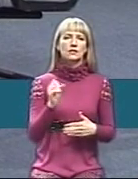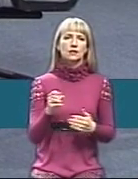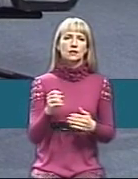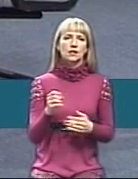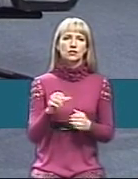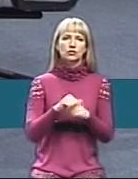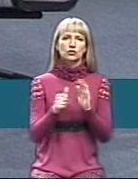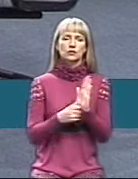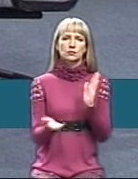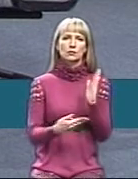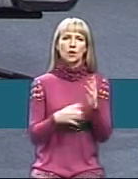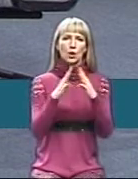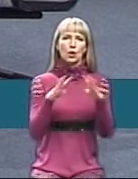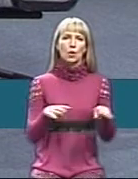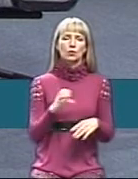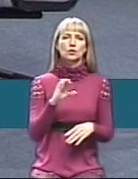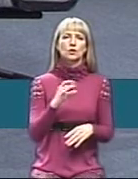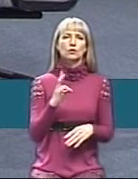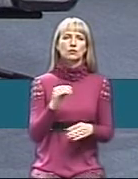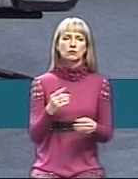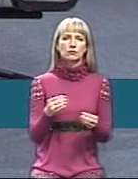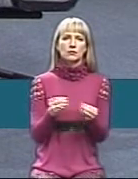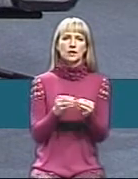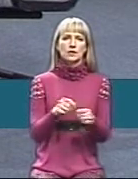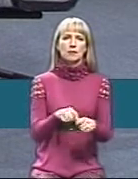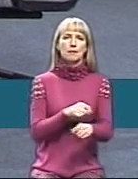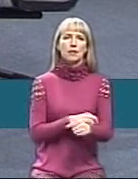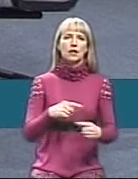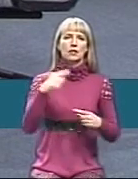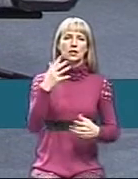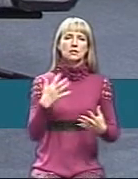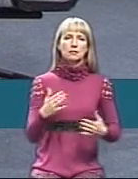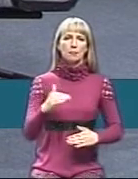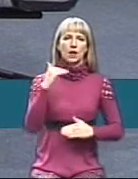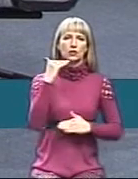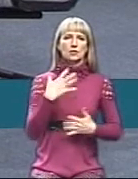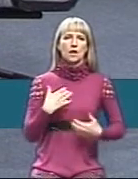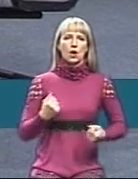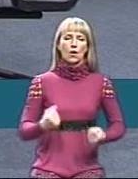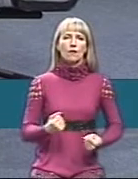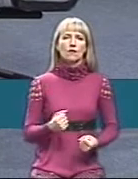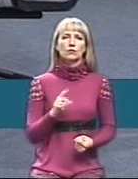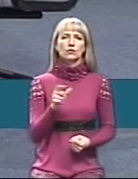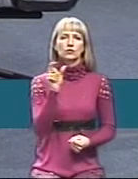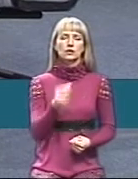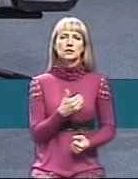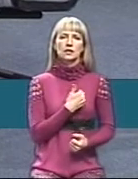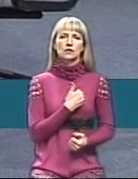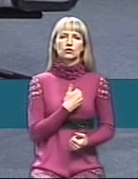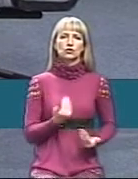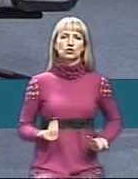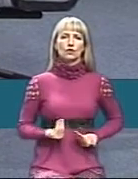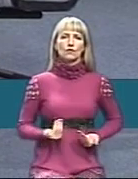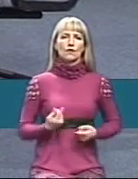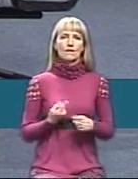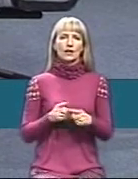сосну. Метров по 10 деревья. Здоровые, никаких поражений, ничего. Потому что захотел человек, живущий